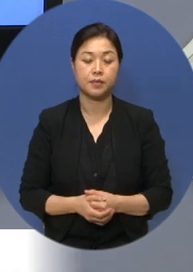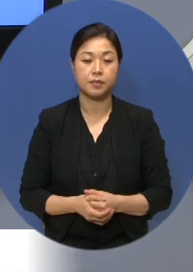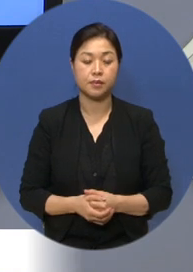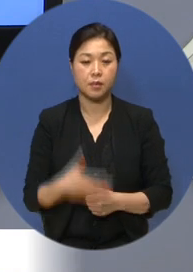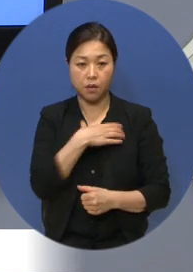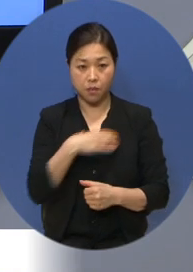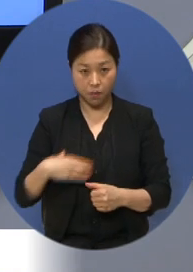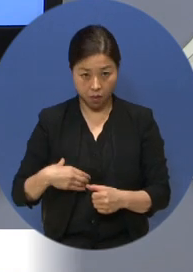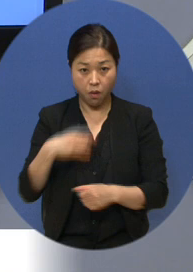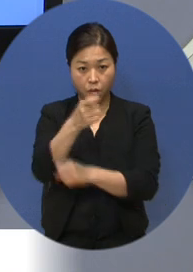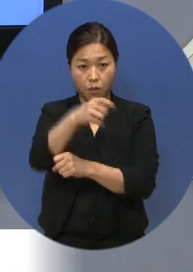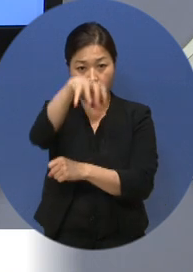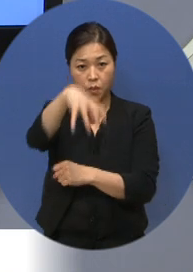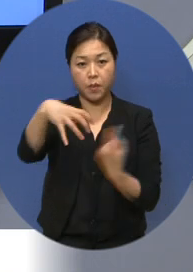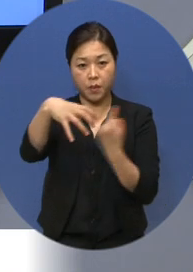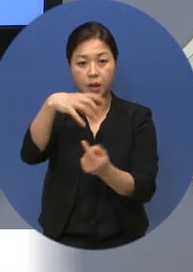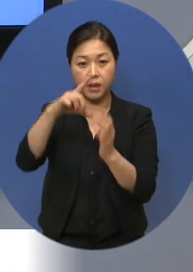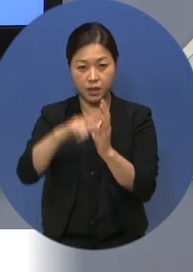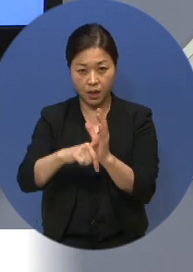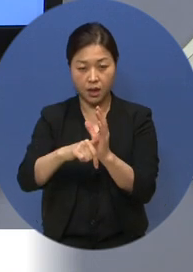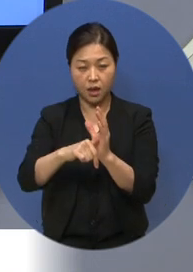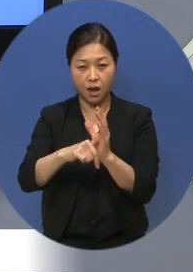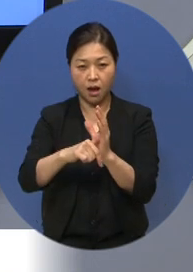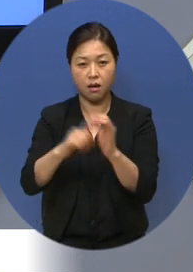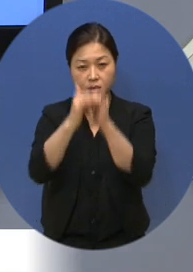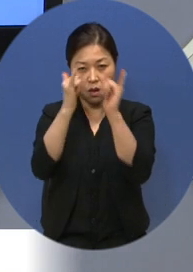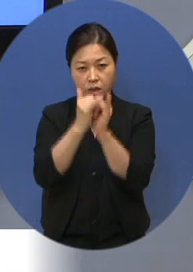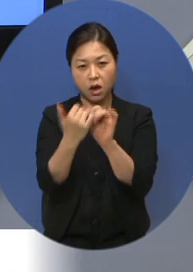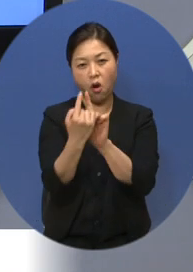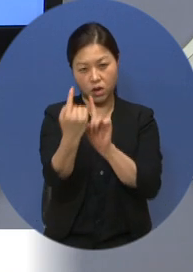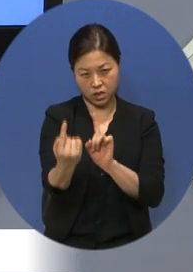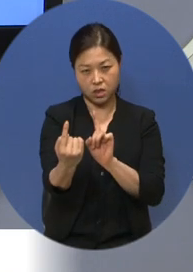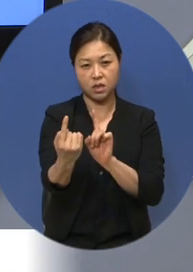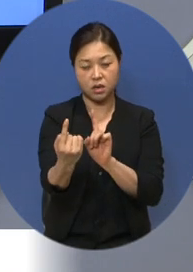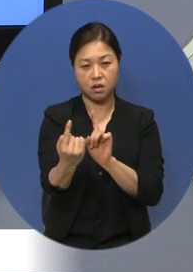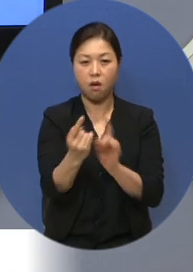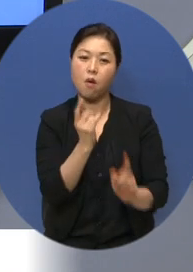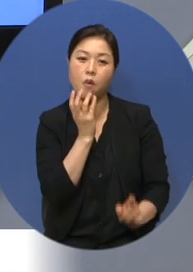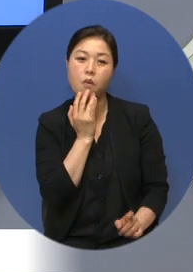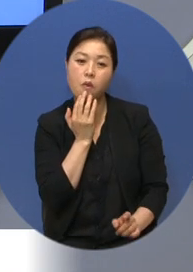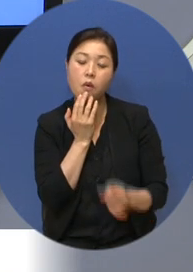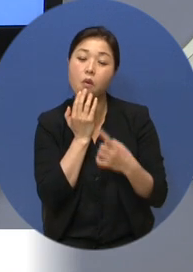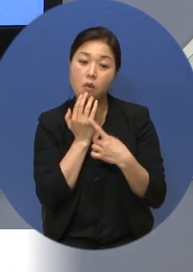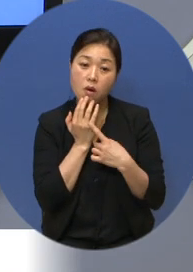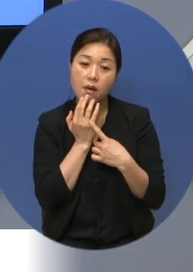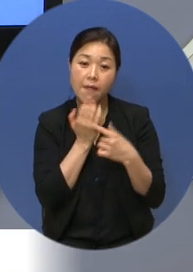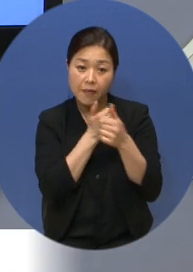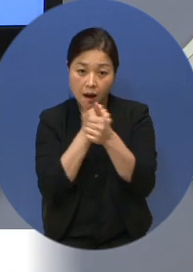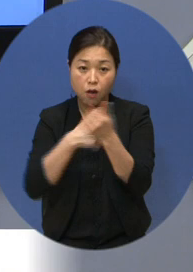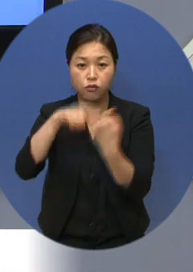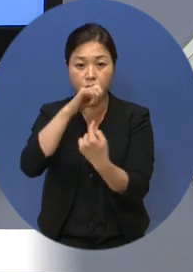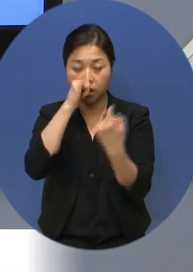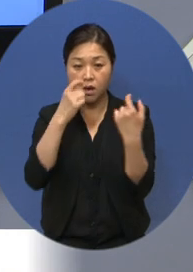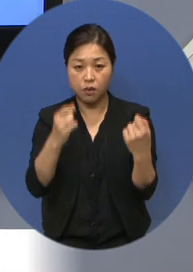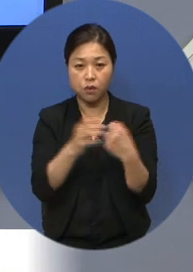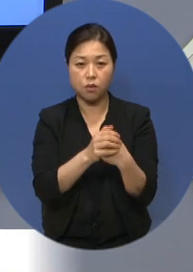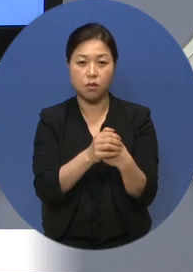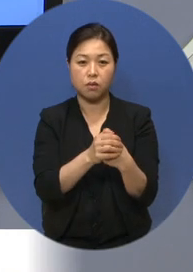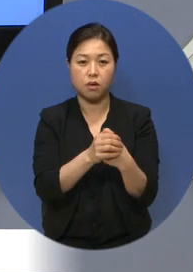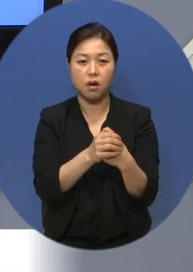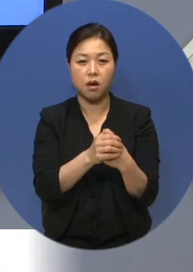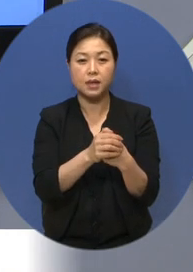주민센터 방문신청 은 사회적 거리두기 등을 고려해 요일제 로 운영하며 신청 세대주 의 출생년도